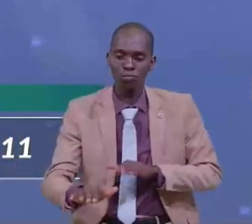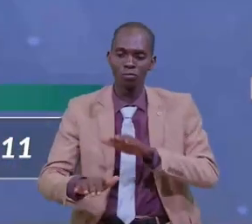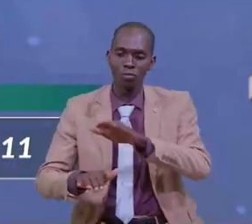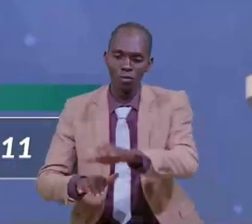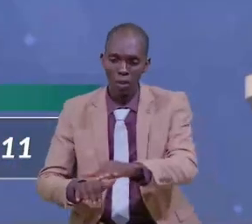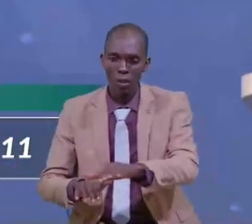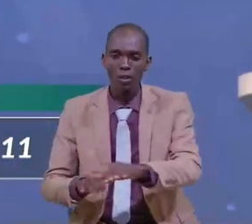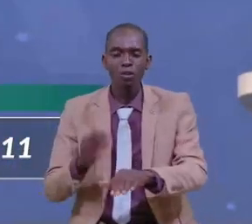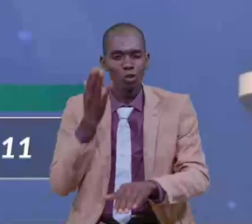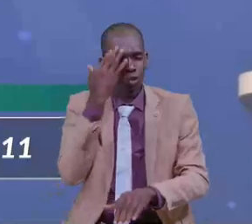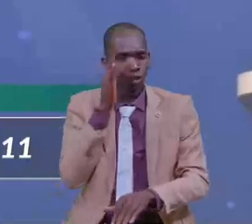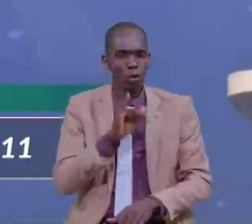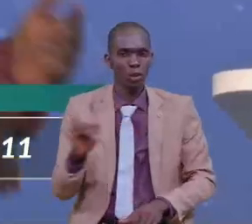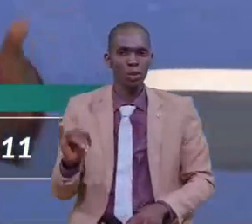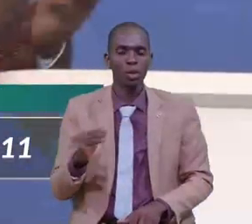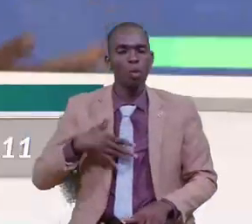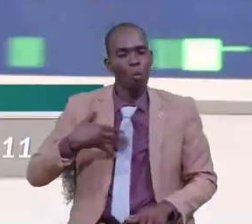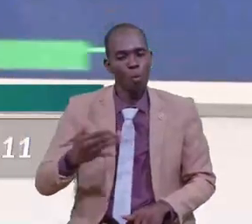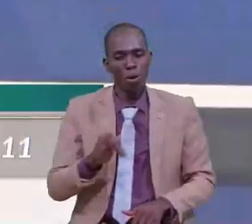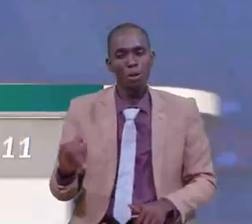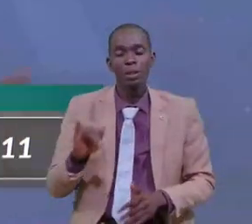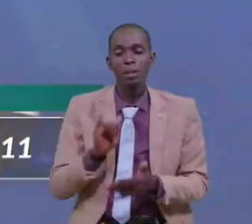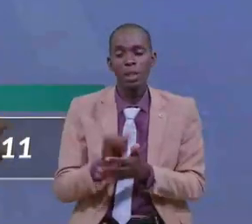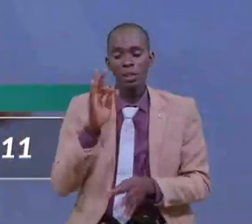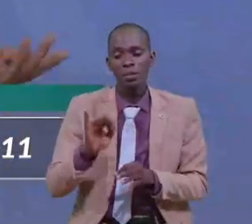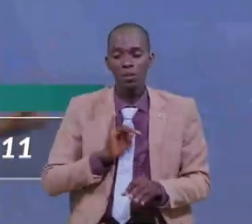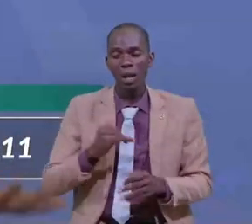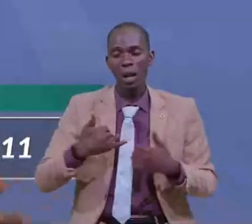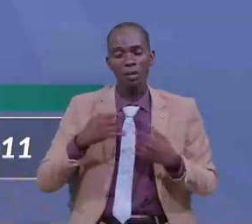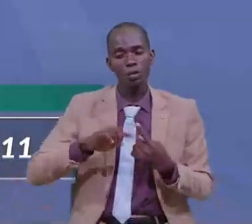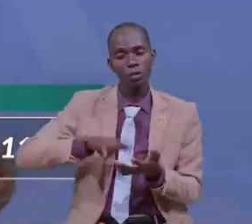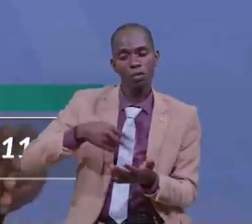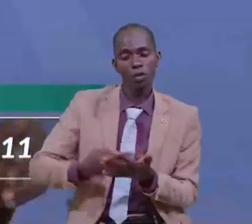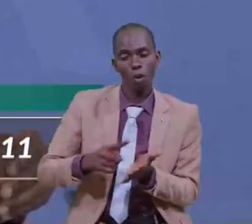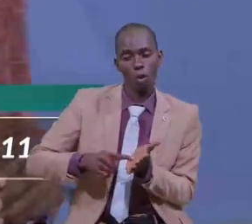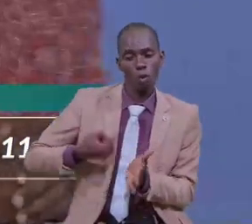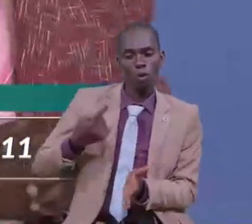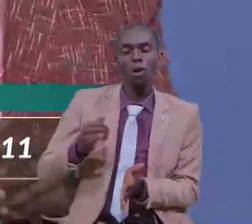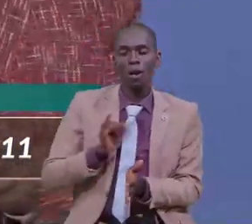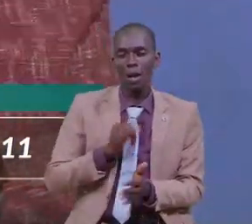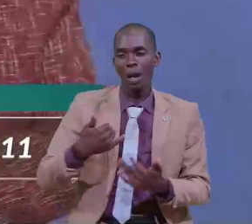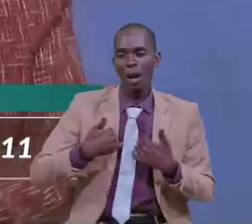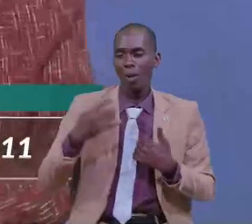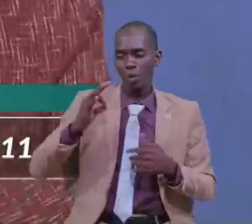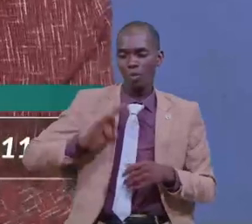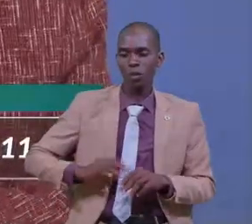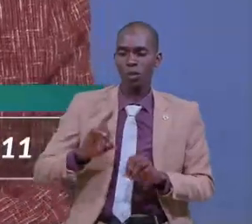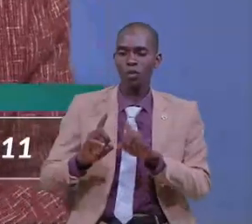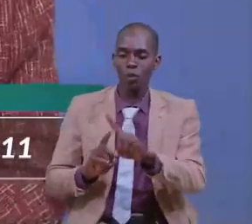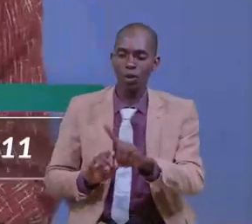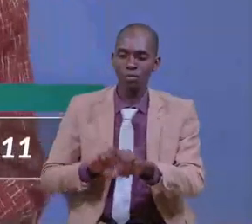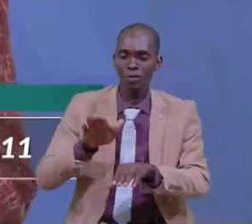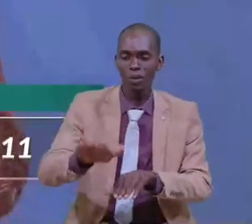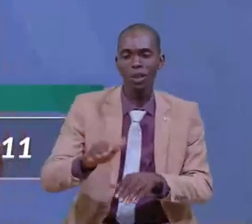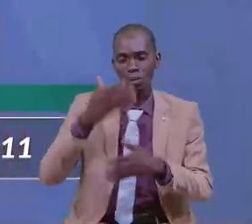délibérément, pour que s'il y a un pas en arrière, j'aurai toujours un gain d'un pas en avant. Est-ce